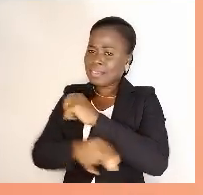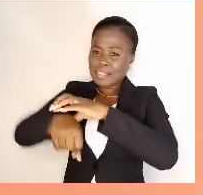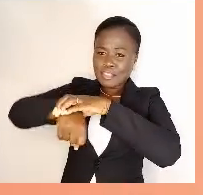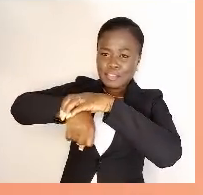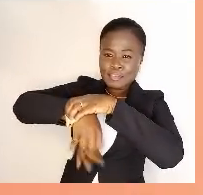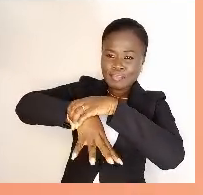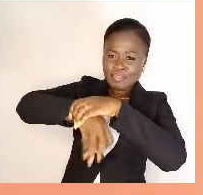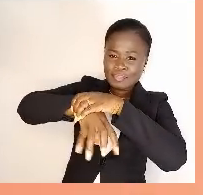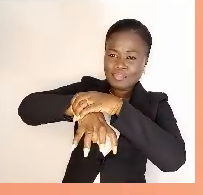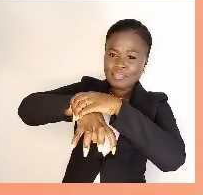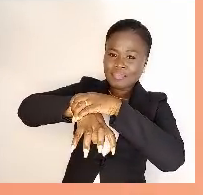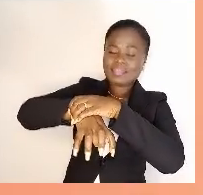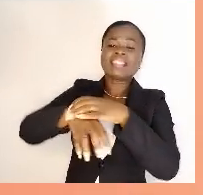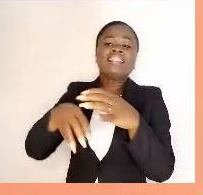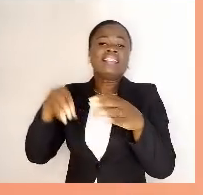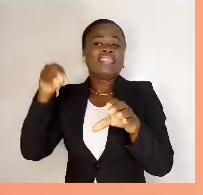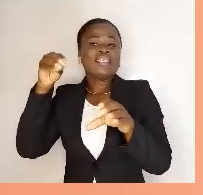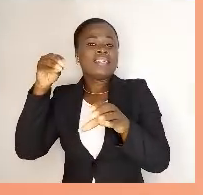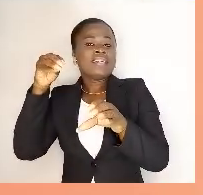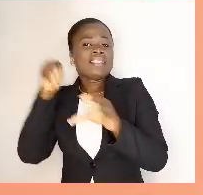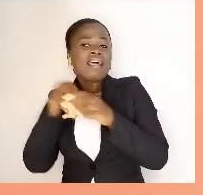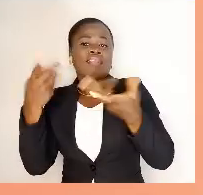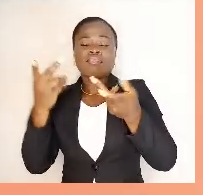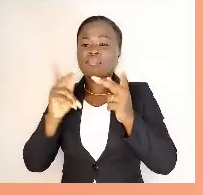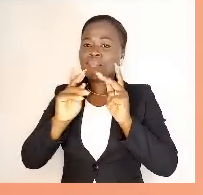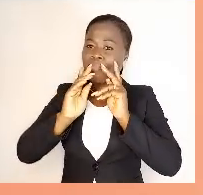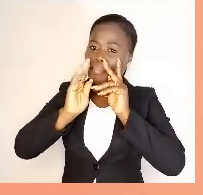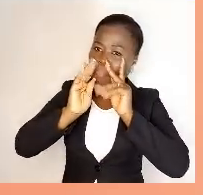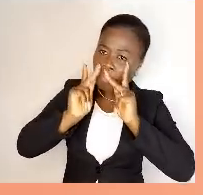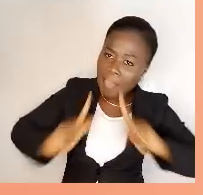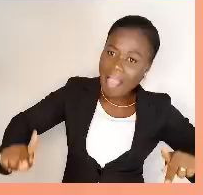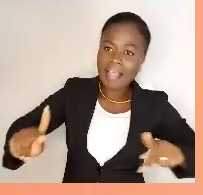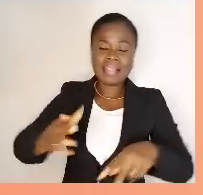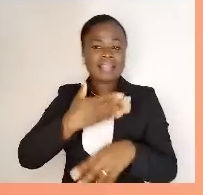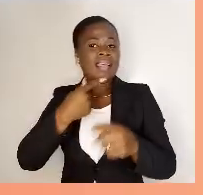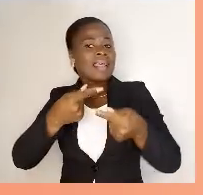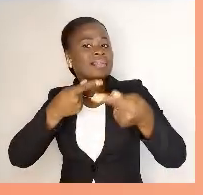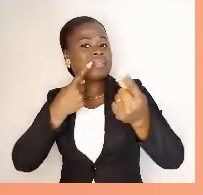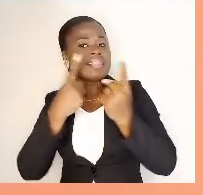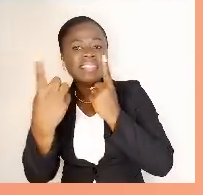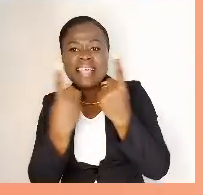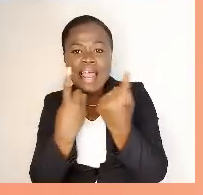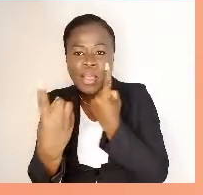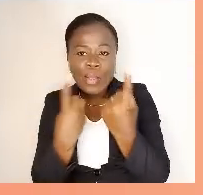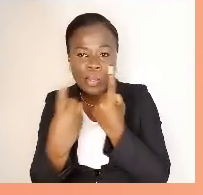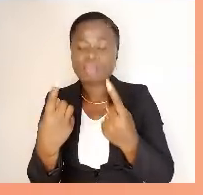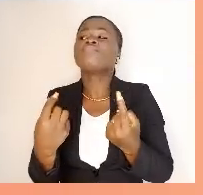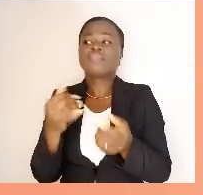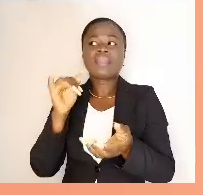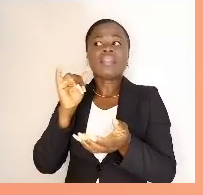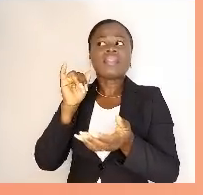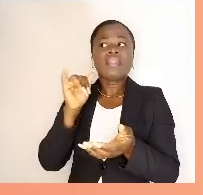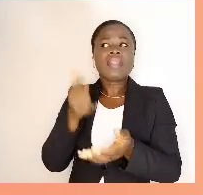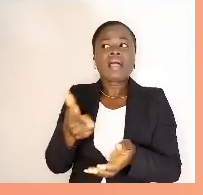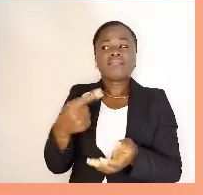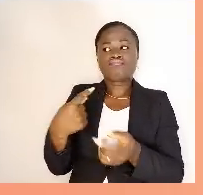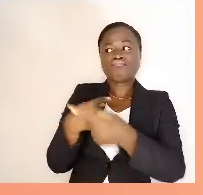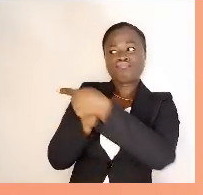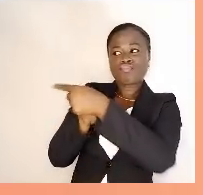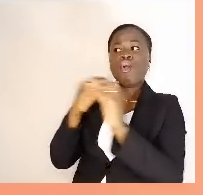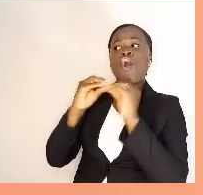d'un Sénégal enraciné dans les vertus de la paix et du dialogue que j'ai appelé